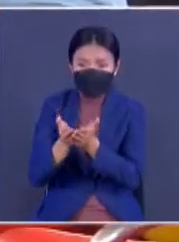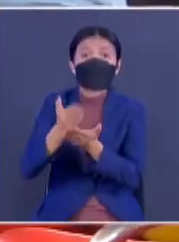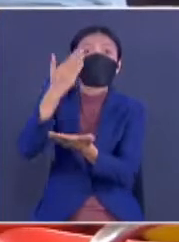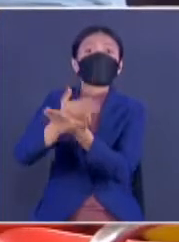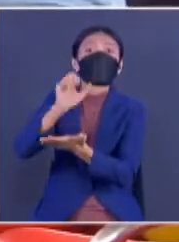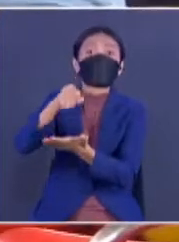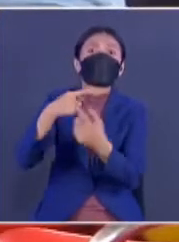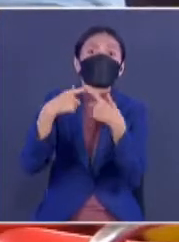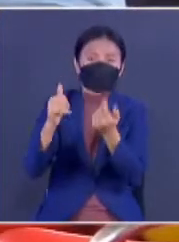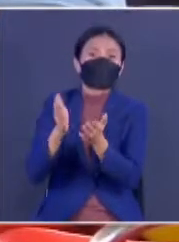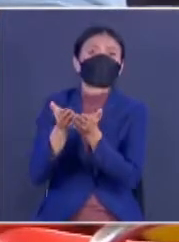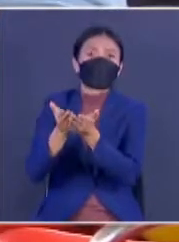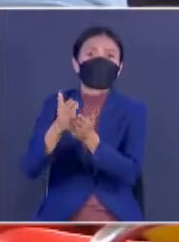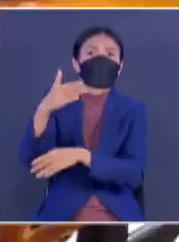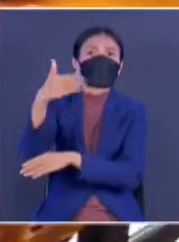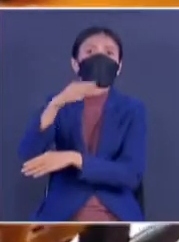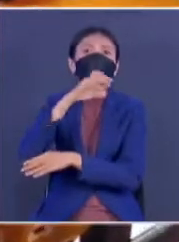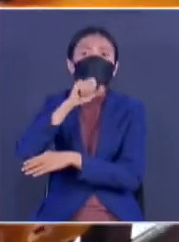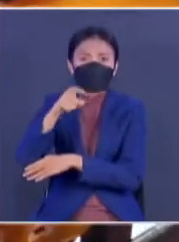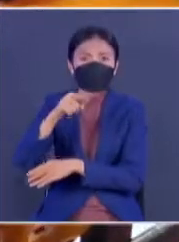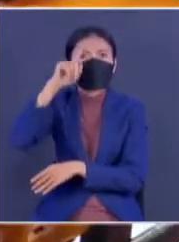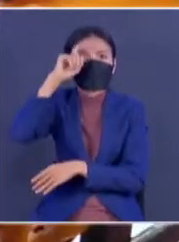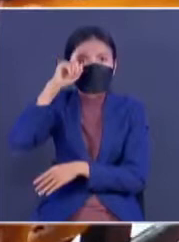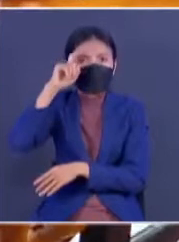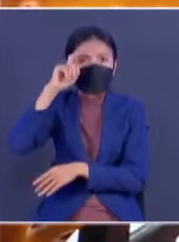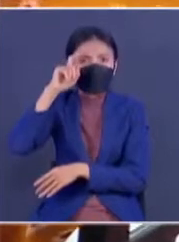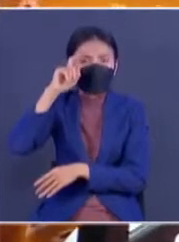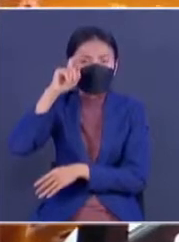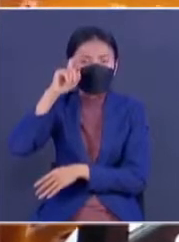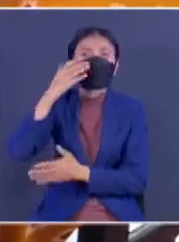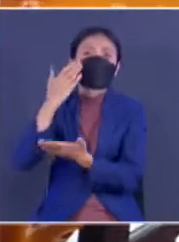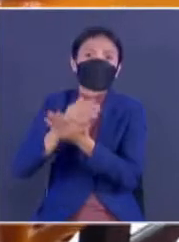ม่ให้บริการวันเสาร์อีกด้วยครับเพราะฉะนั้นก็เสาร์อาทิตย์แล้ววันห